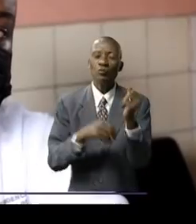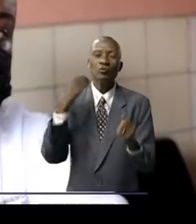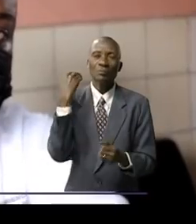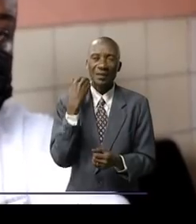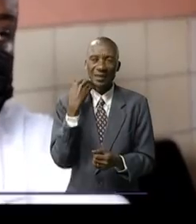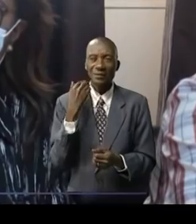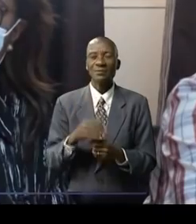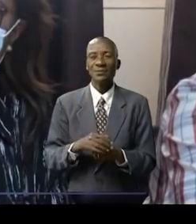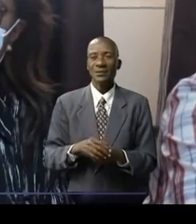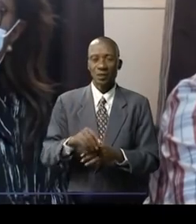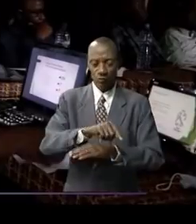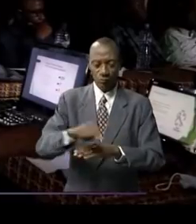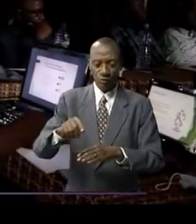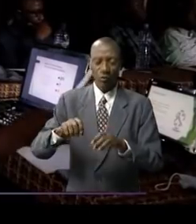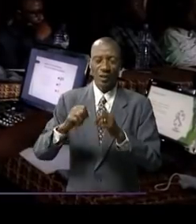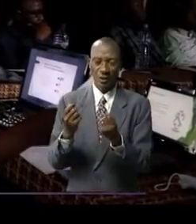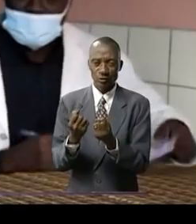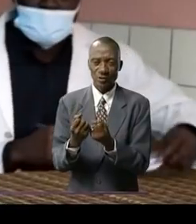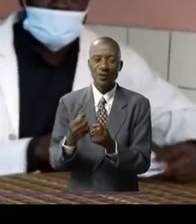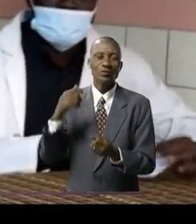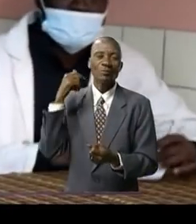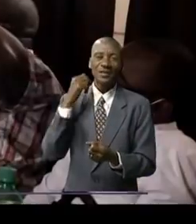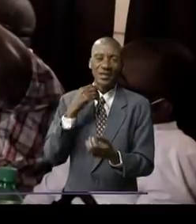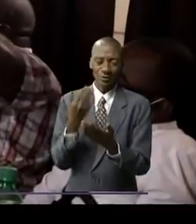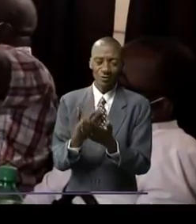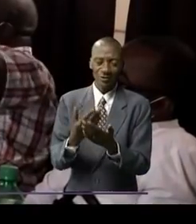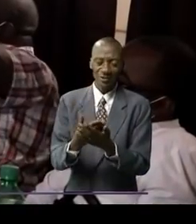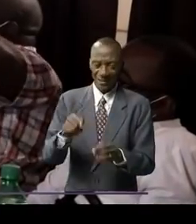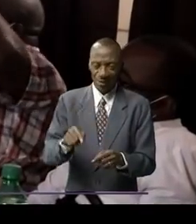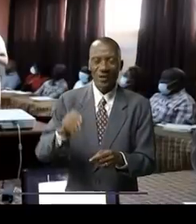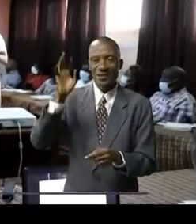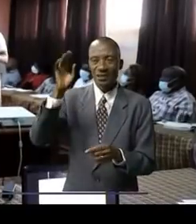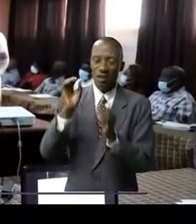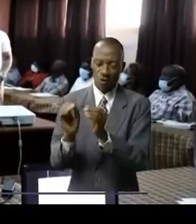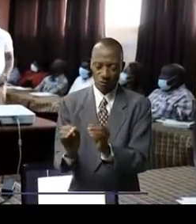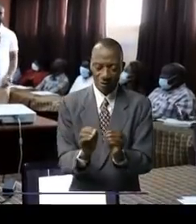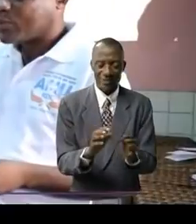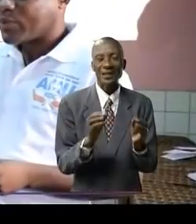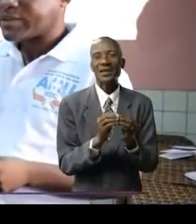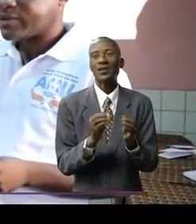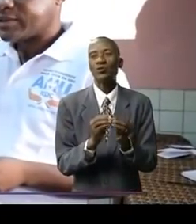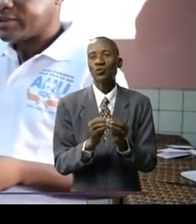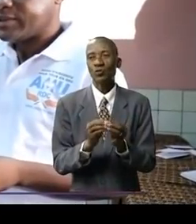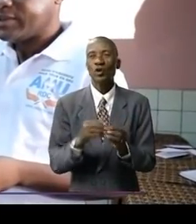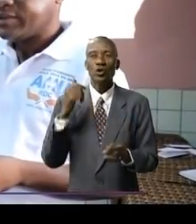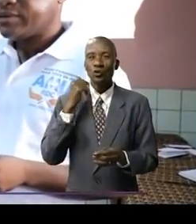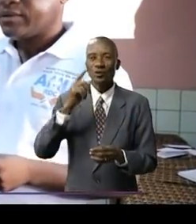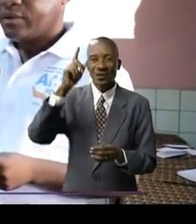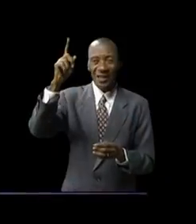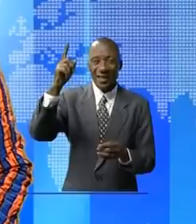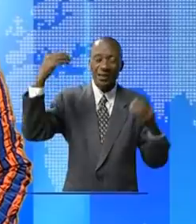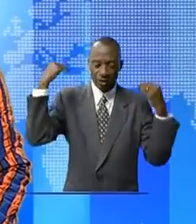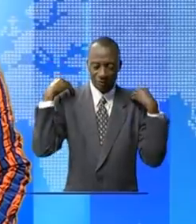de l'association médicale des urgences de Kinshasa qui a organisé cette activité avec en tête le docteur Michel